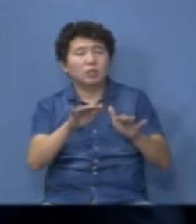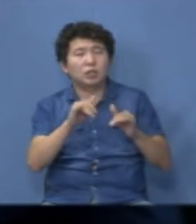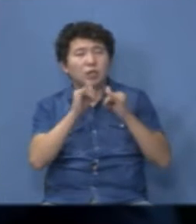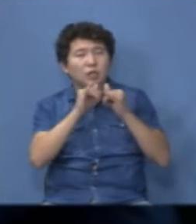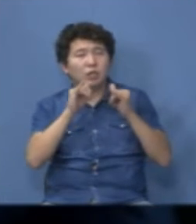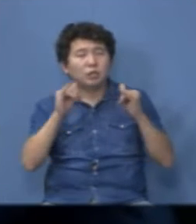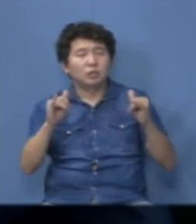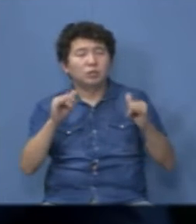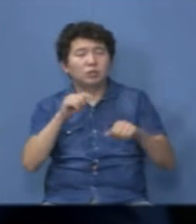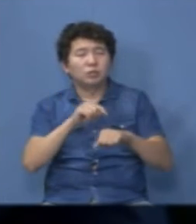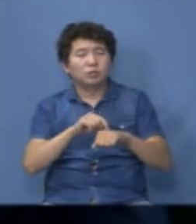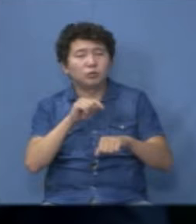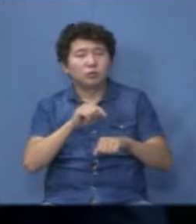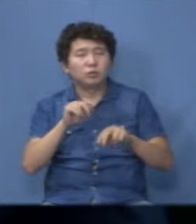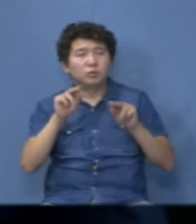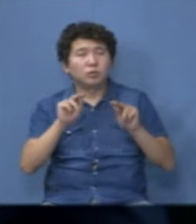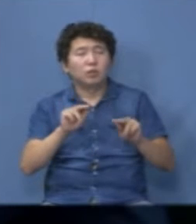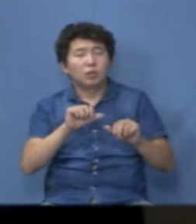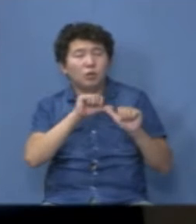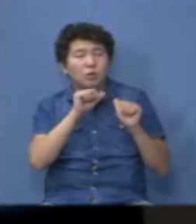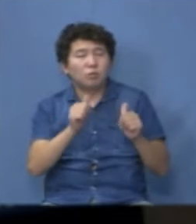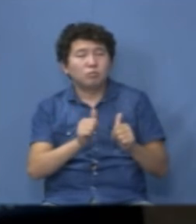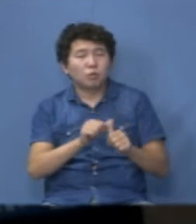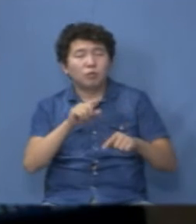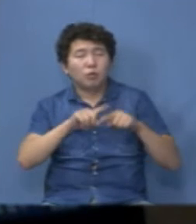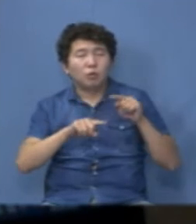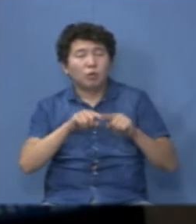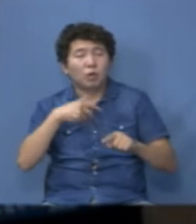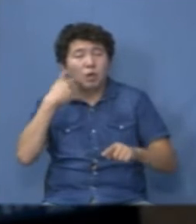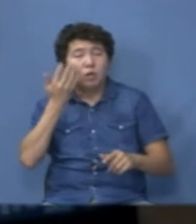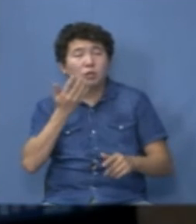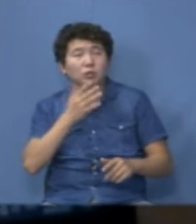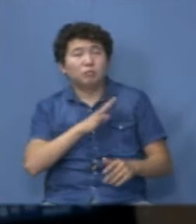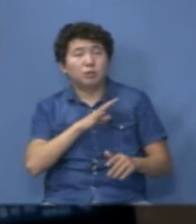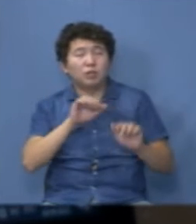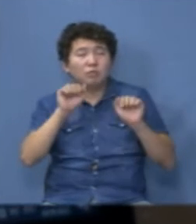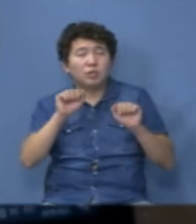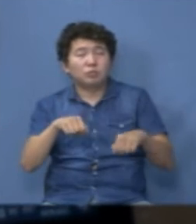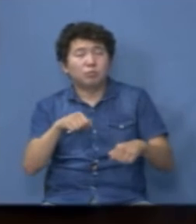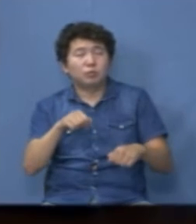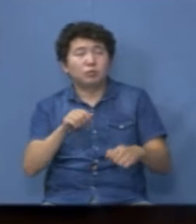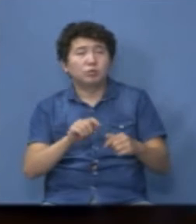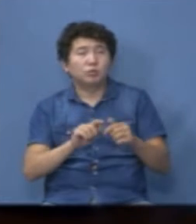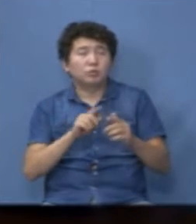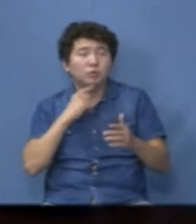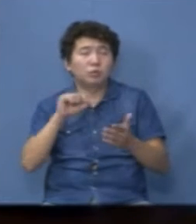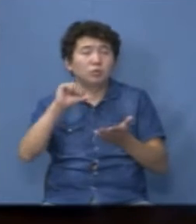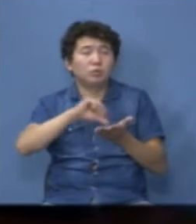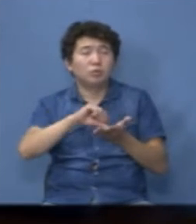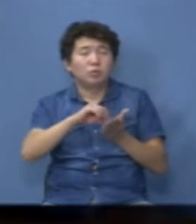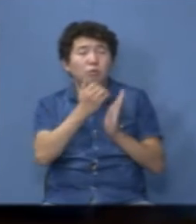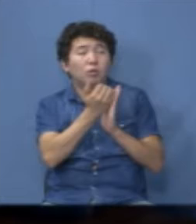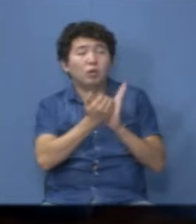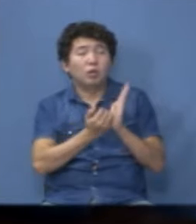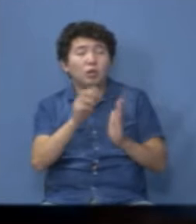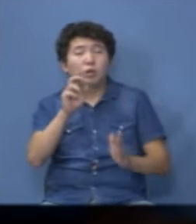чувством справедливости, любовью к родине. Поэтому, когда появилась возможность, он принял участие в программе «Бола Шаг», чтобы увеличить запас знаний и внести